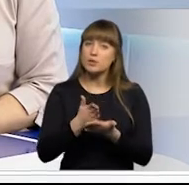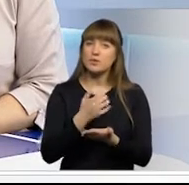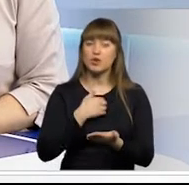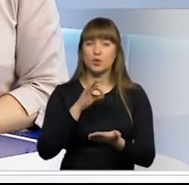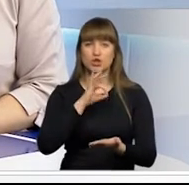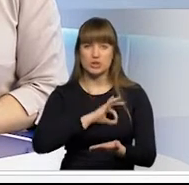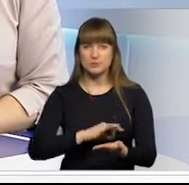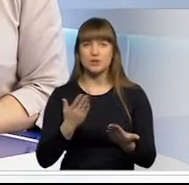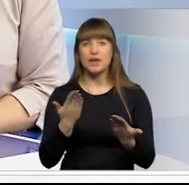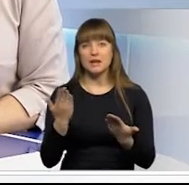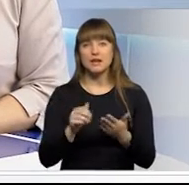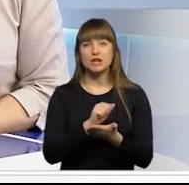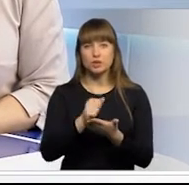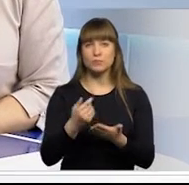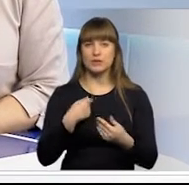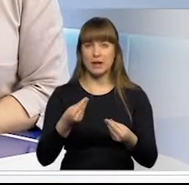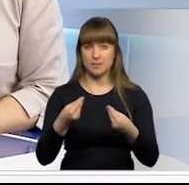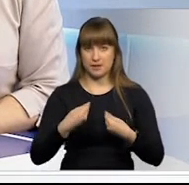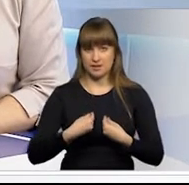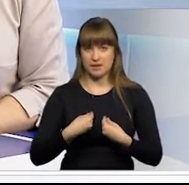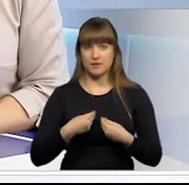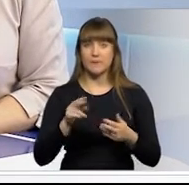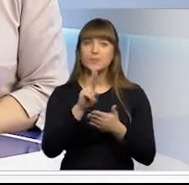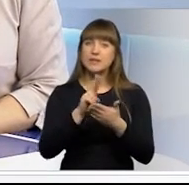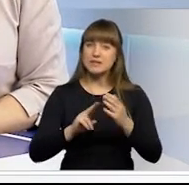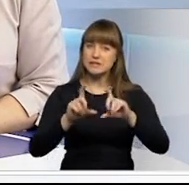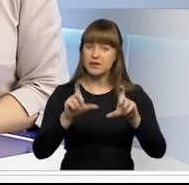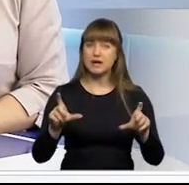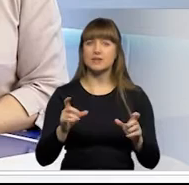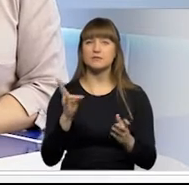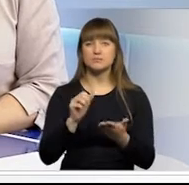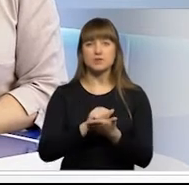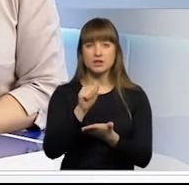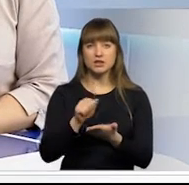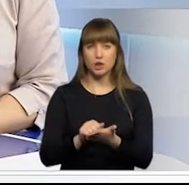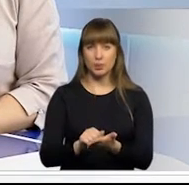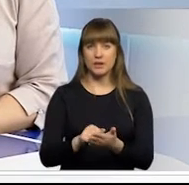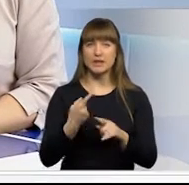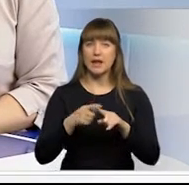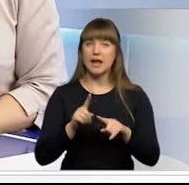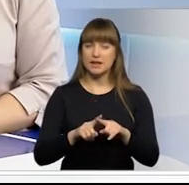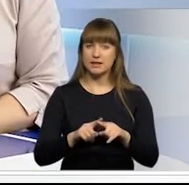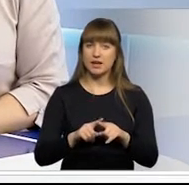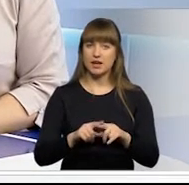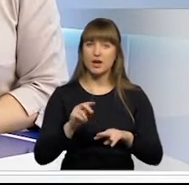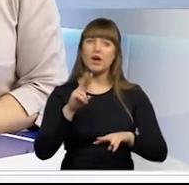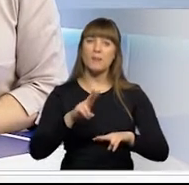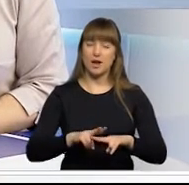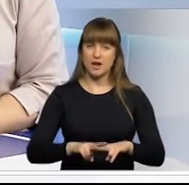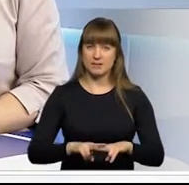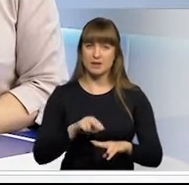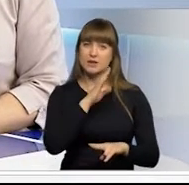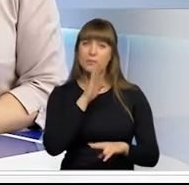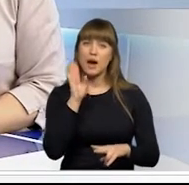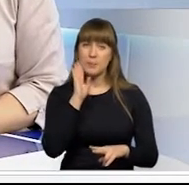сертификата минимальный набор – это документ, удостоверяющий личность мамы, паспорт, ее страховое свидетельство и